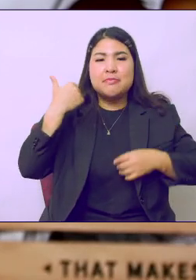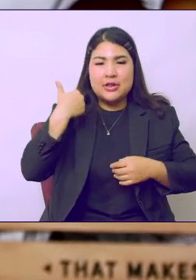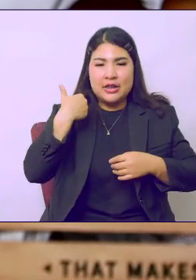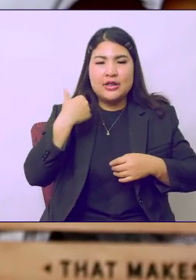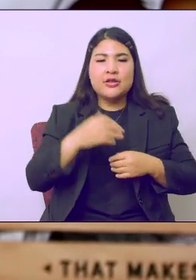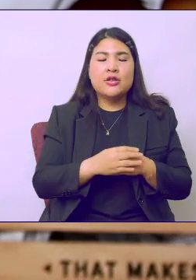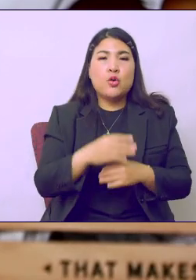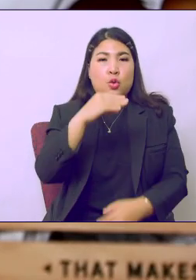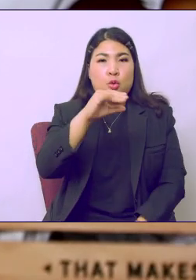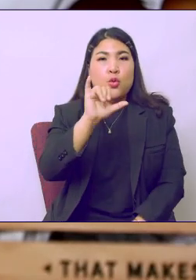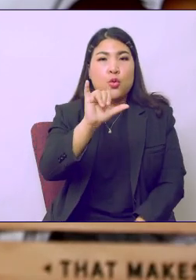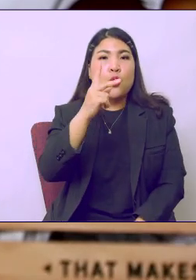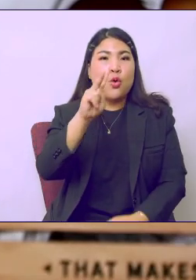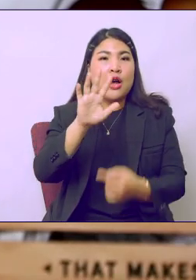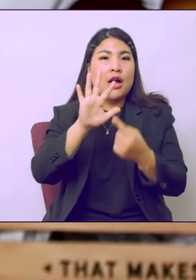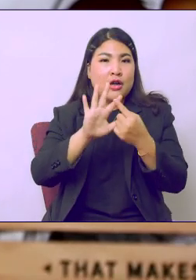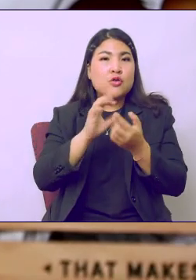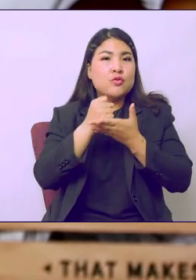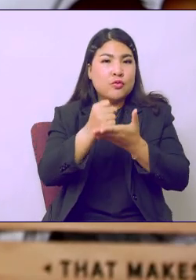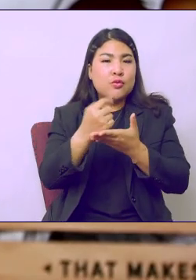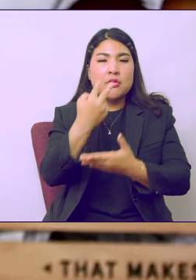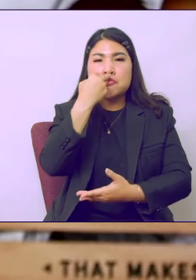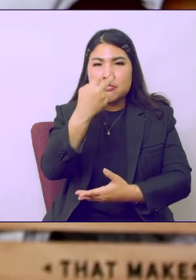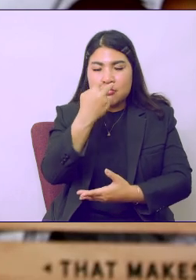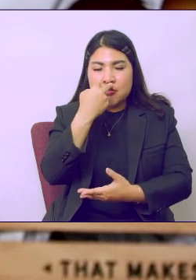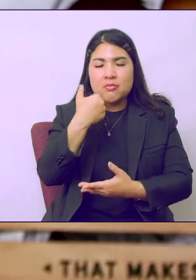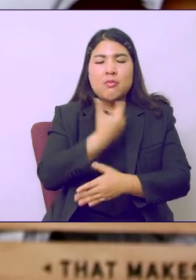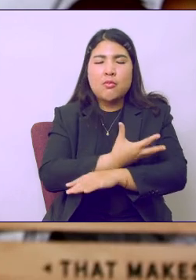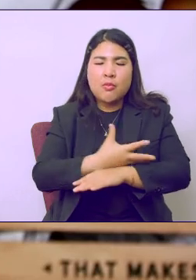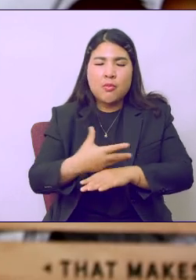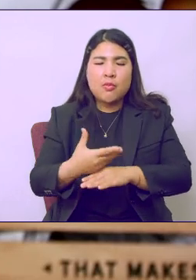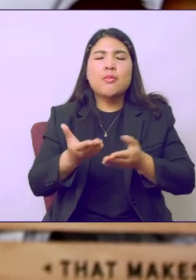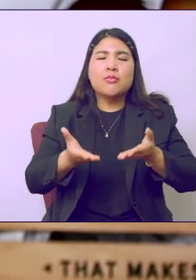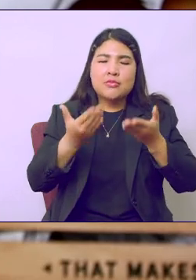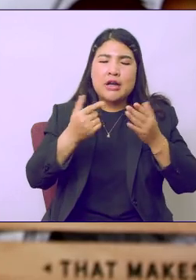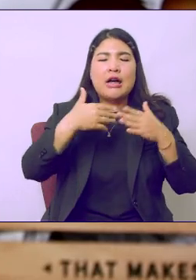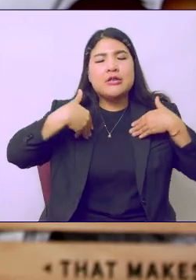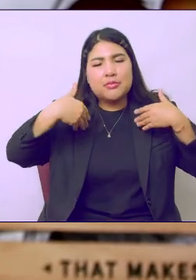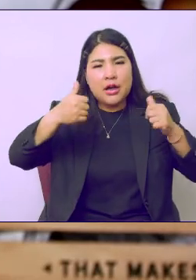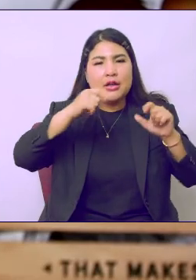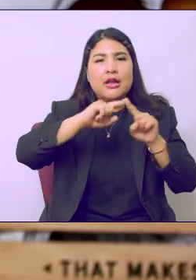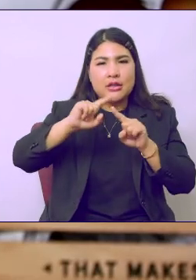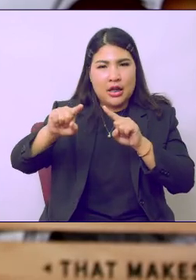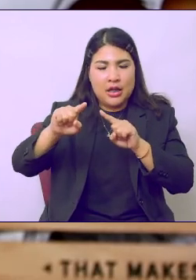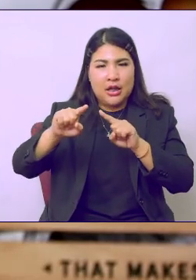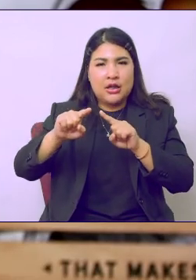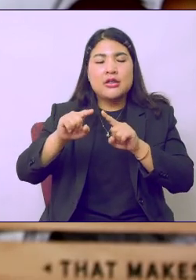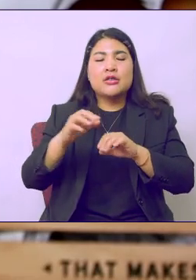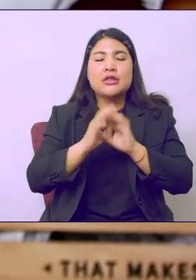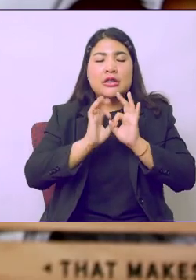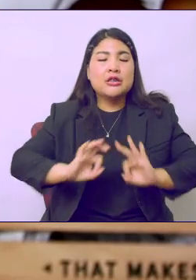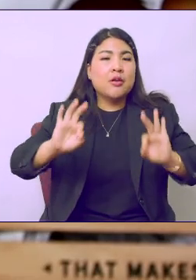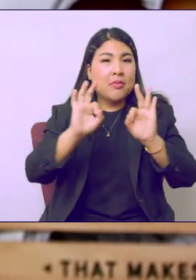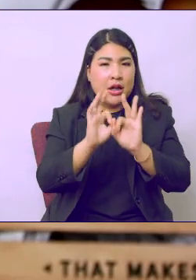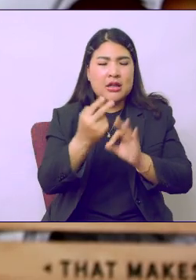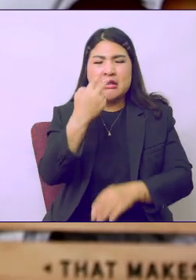ยังช่วยส่งเสริมการหายใจและการผ่อนคลายเนาะนะครับเป็นสิ่งสำคัญมากเลยนะครับหายใจอ่ะครับคือปปัจจุบัน